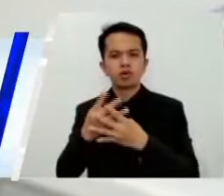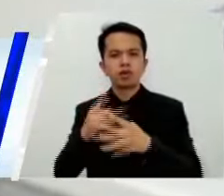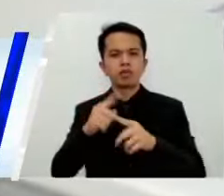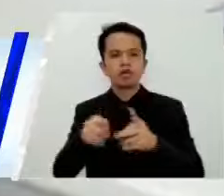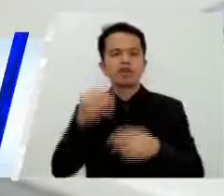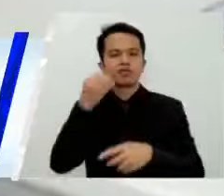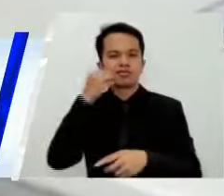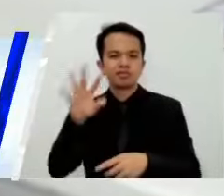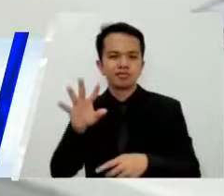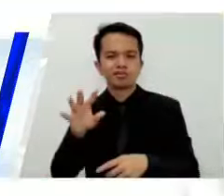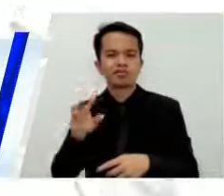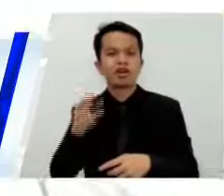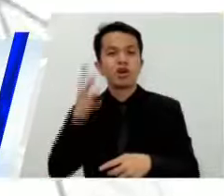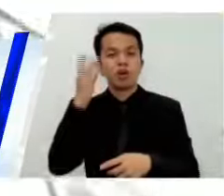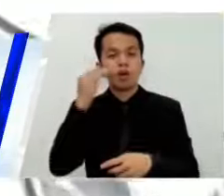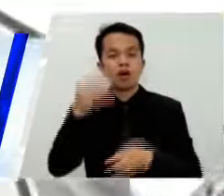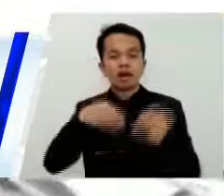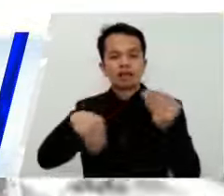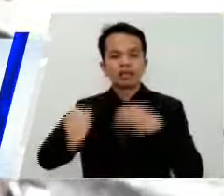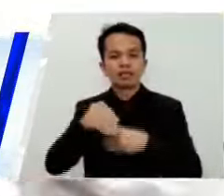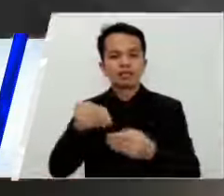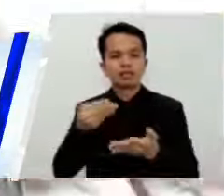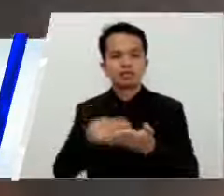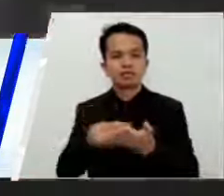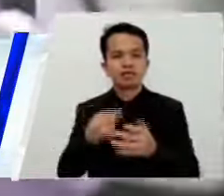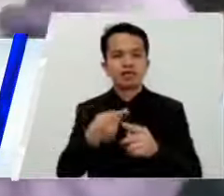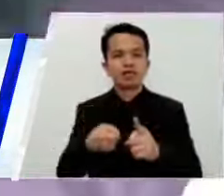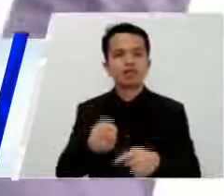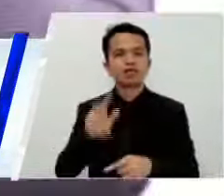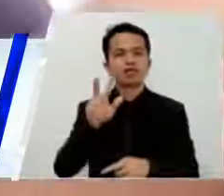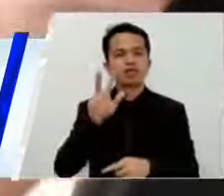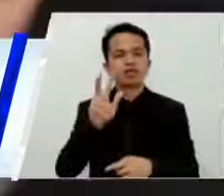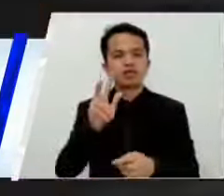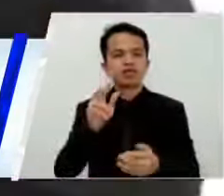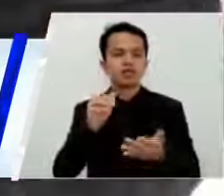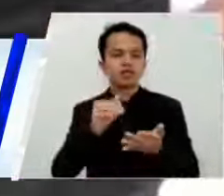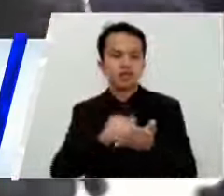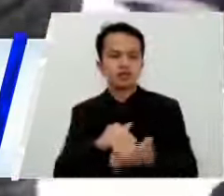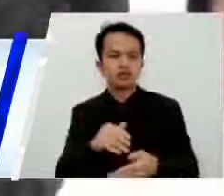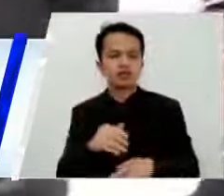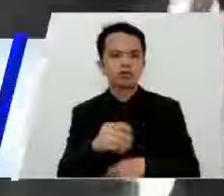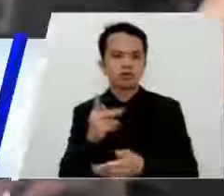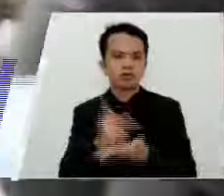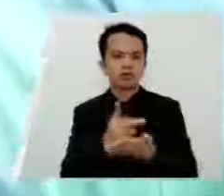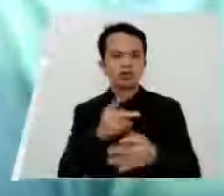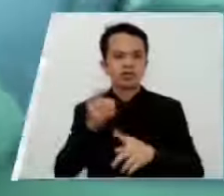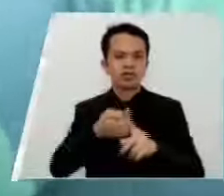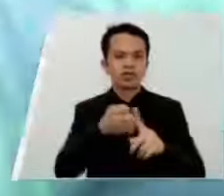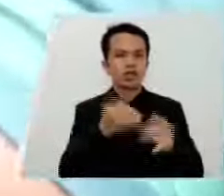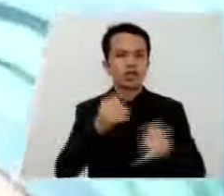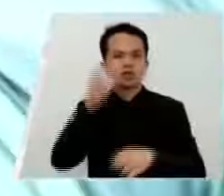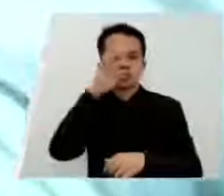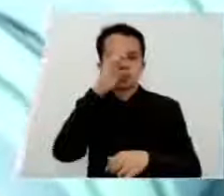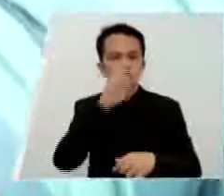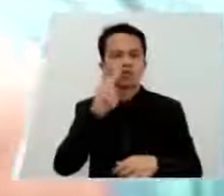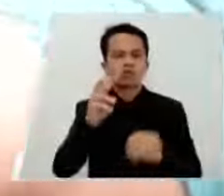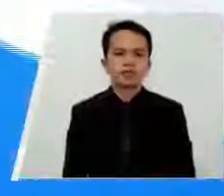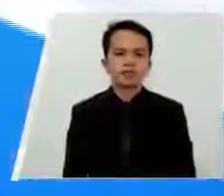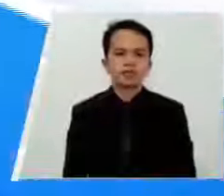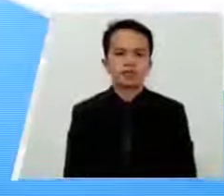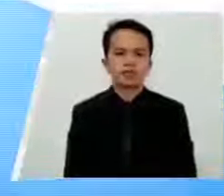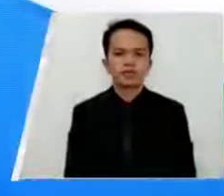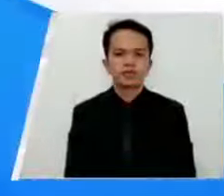matapos magpiyansa ng 80,000 piso. Patuloy namang pinaghahanap ng otoridad ang dalawa pang kinasuhan.